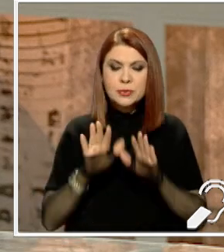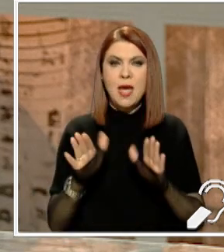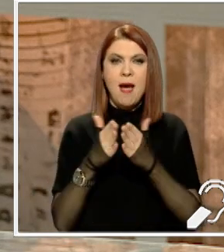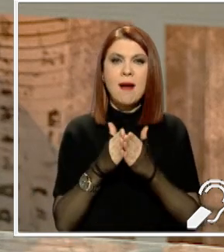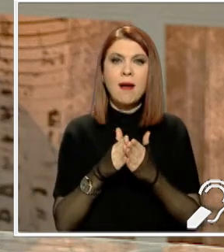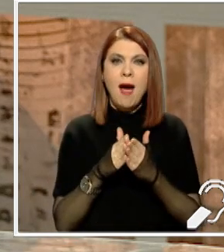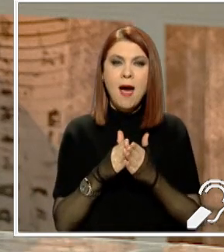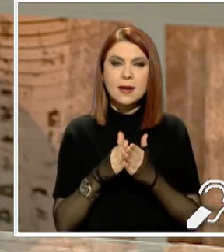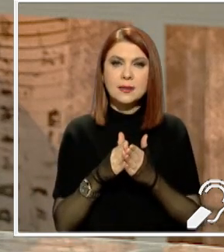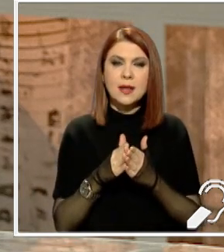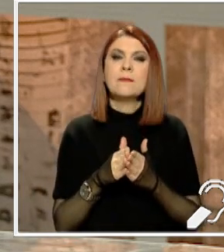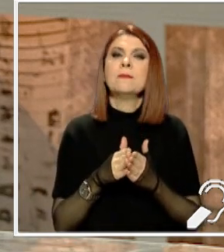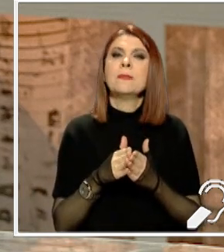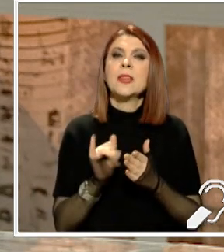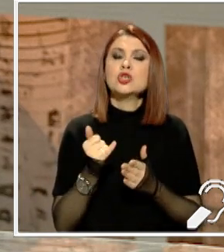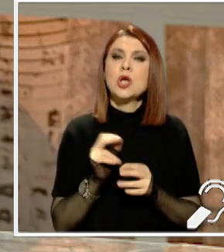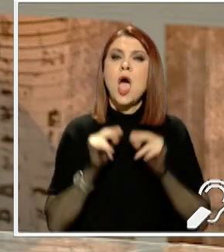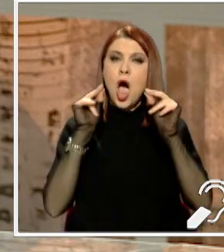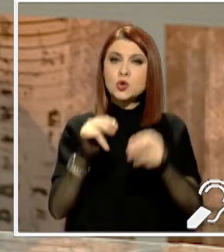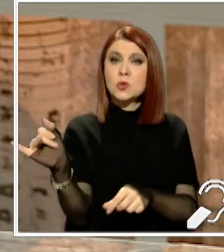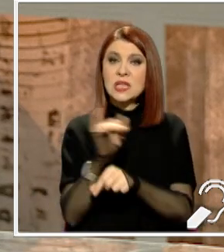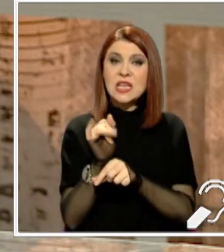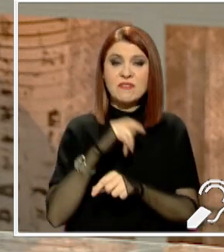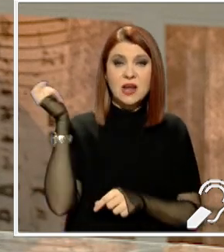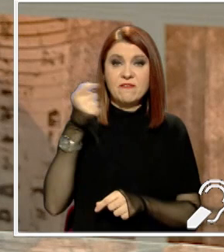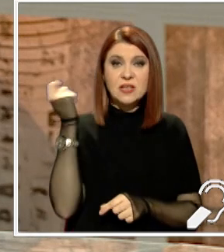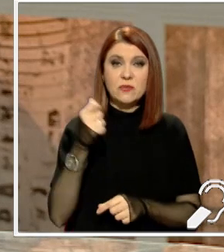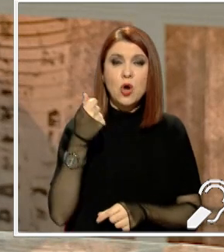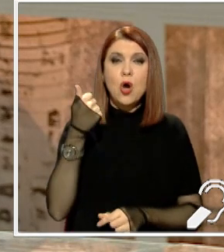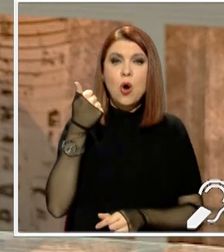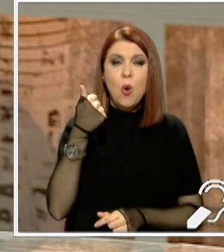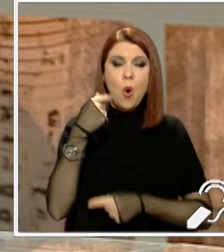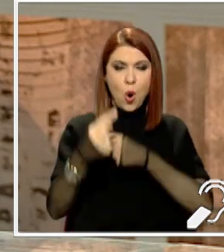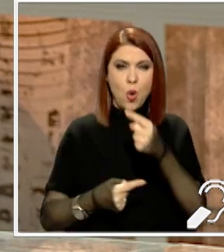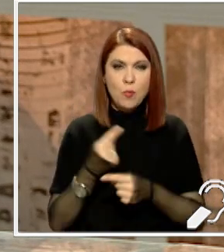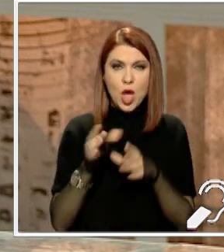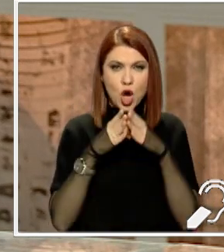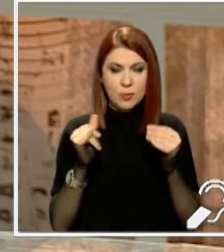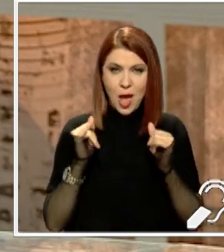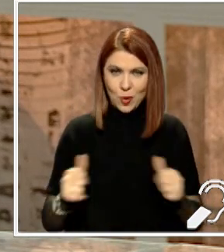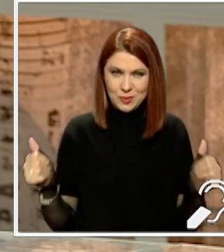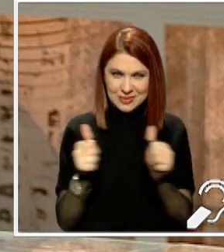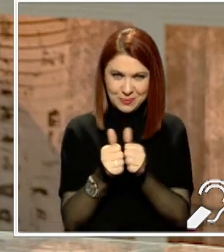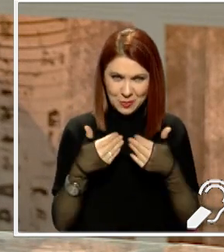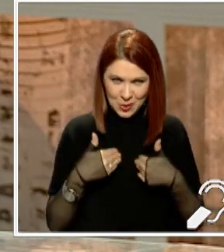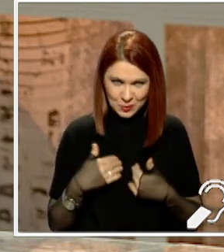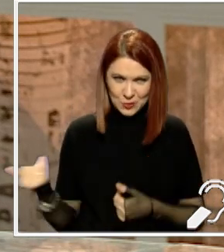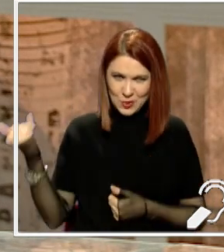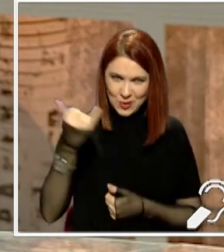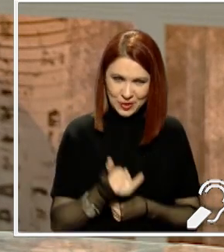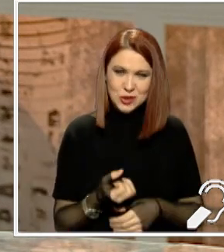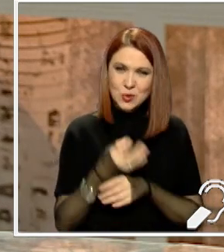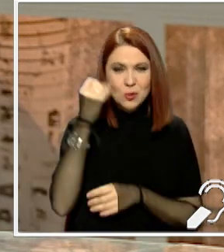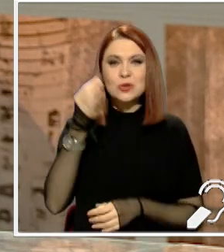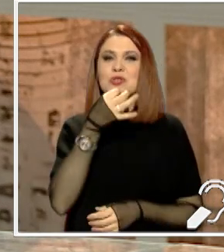cartea Protocoale ale Singularității și a devenit directoarea festivalului One World Romania. Acum este alături de noi în studioul Jurnalului